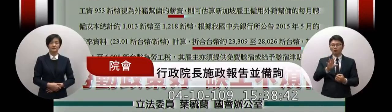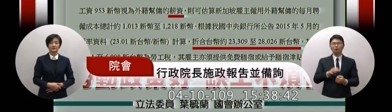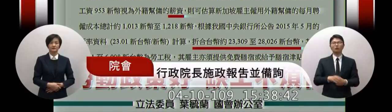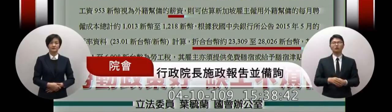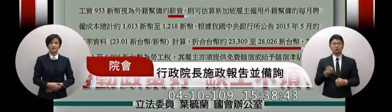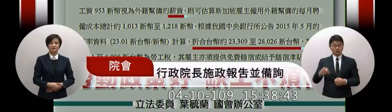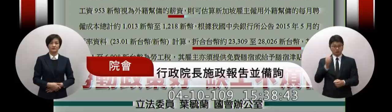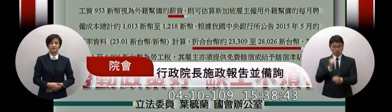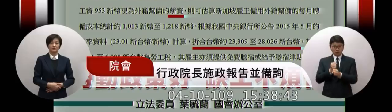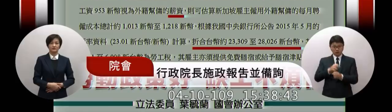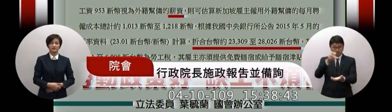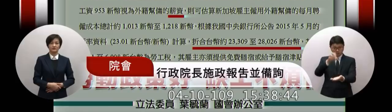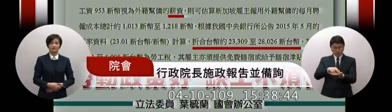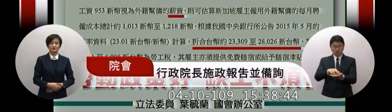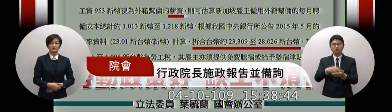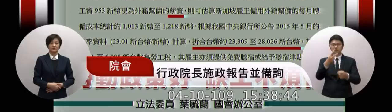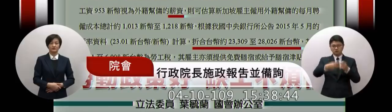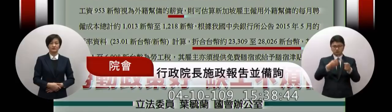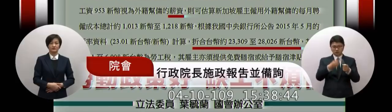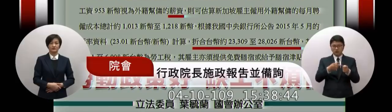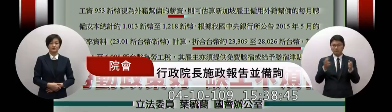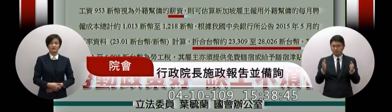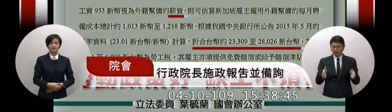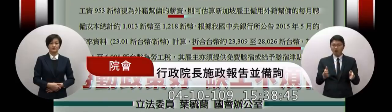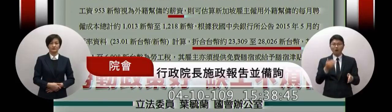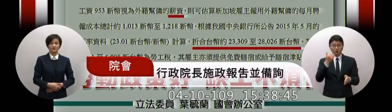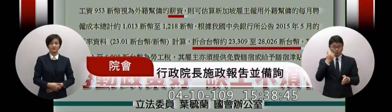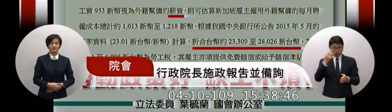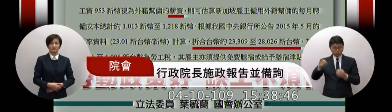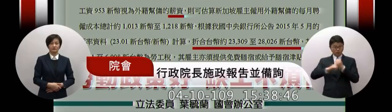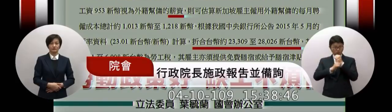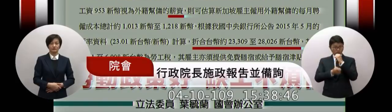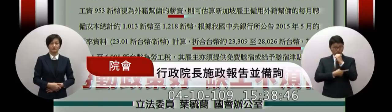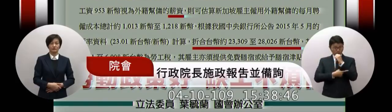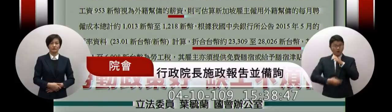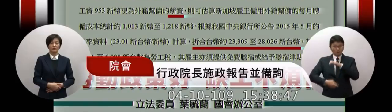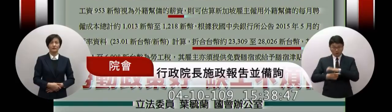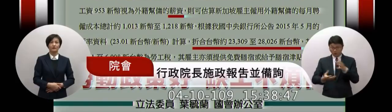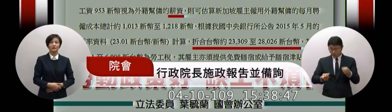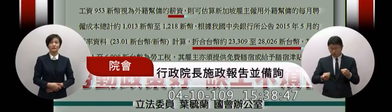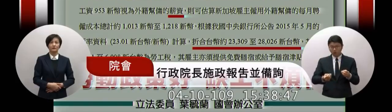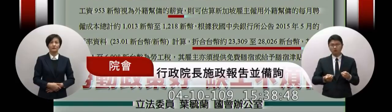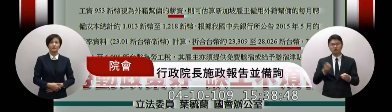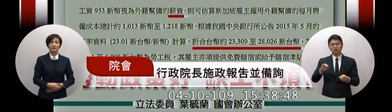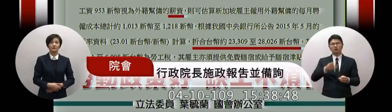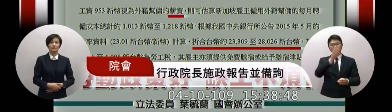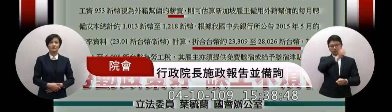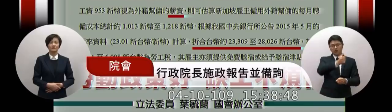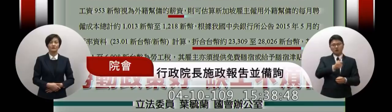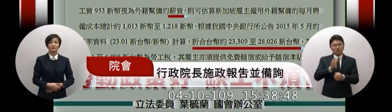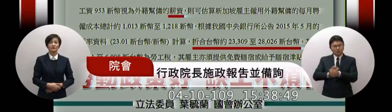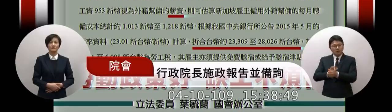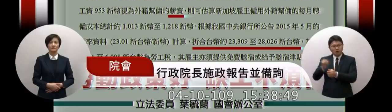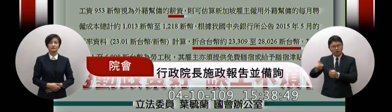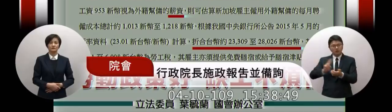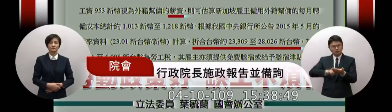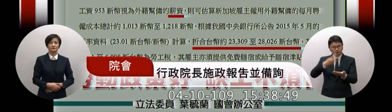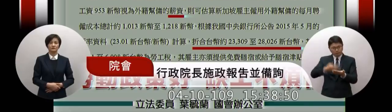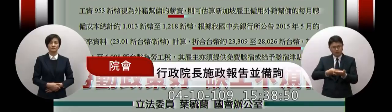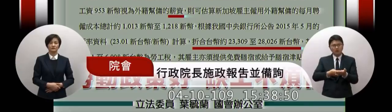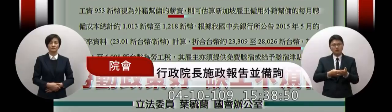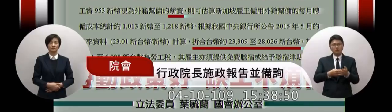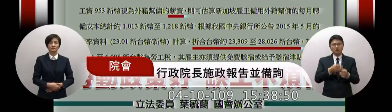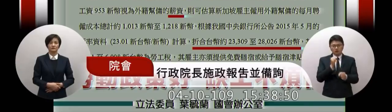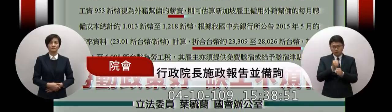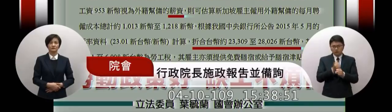效期大概是2年呐，但是你只要合法，只要守法，那个雇主就可以不断的在帮你更新哈，一直延长